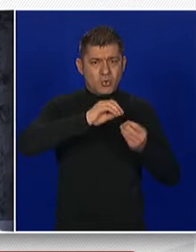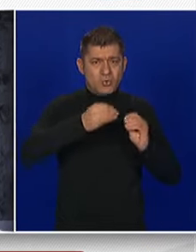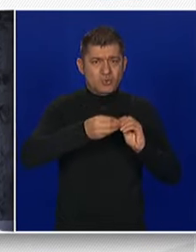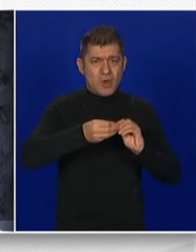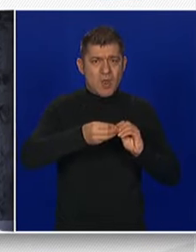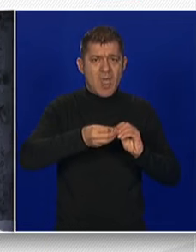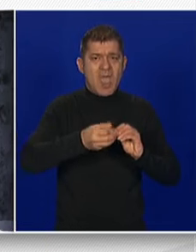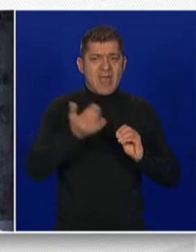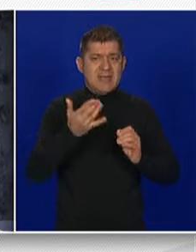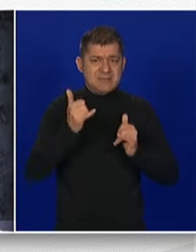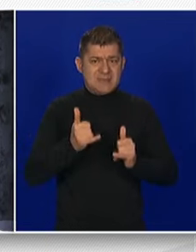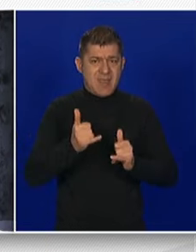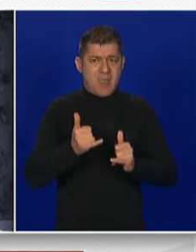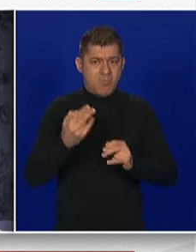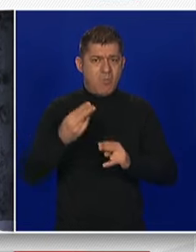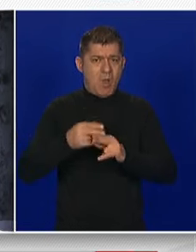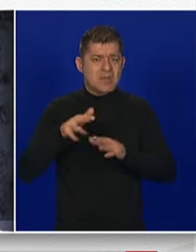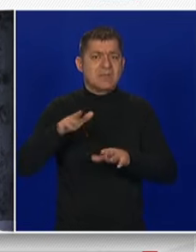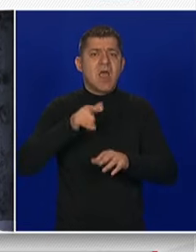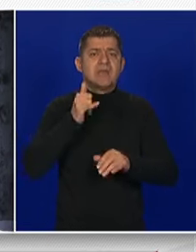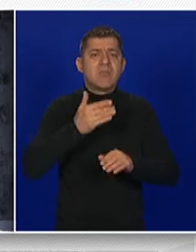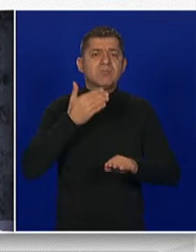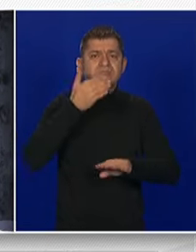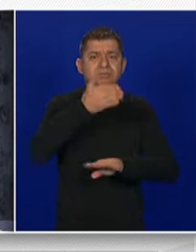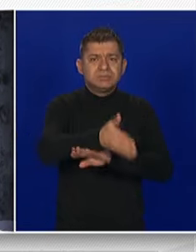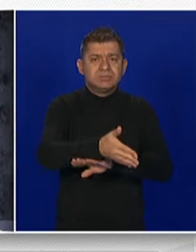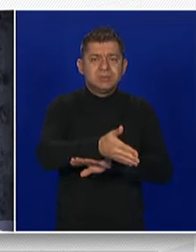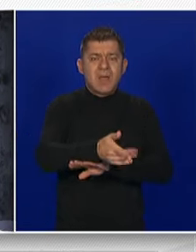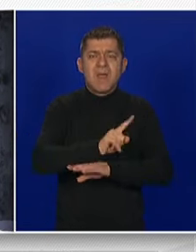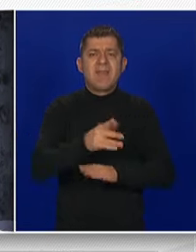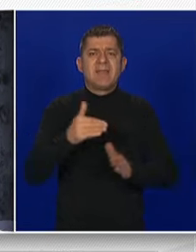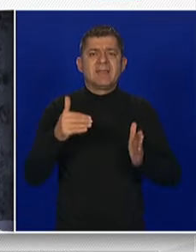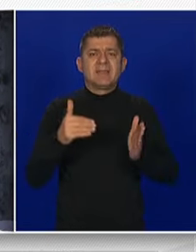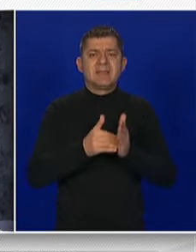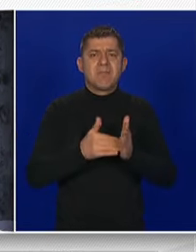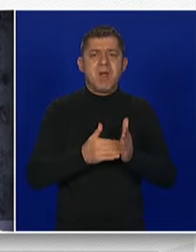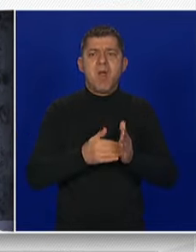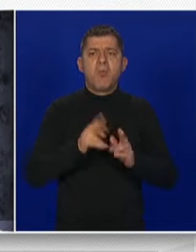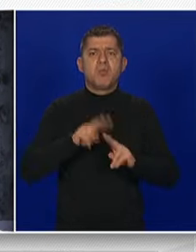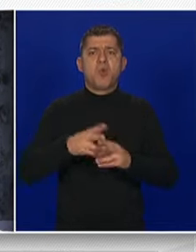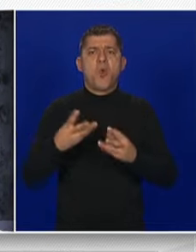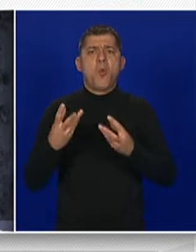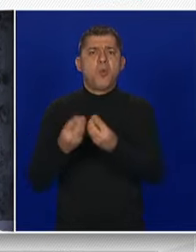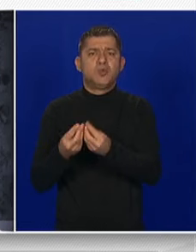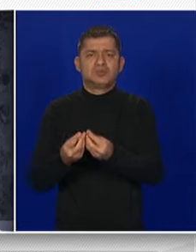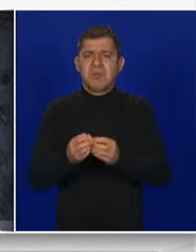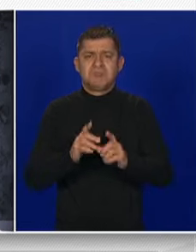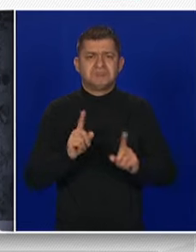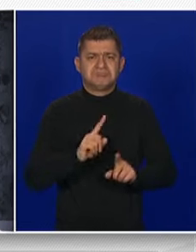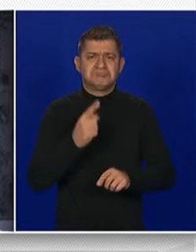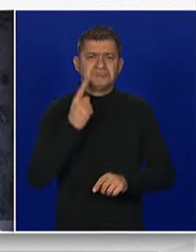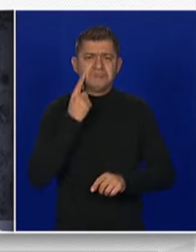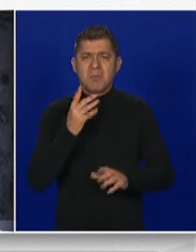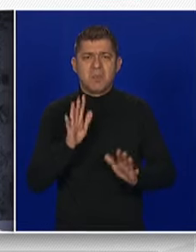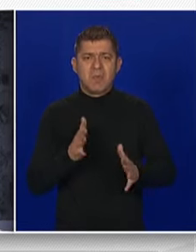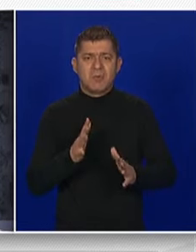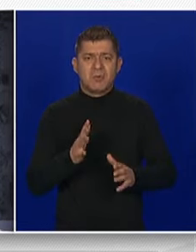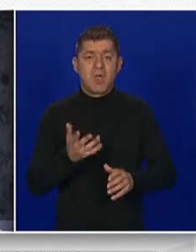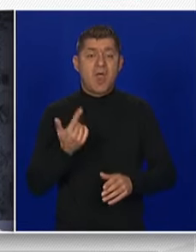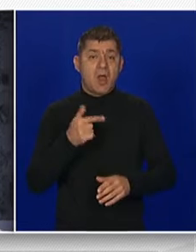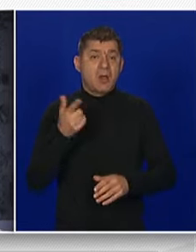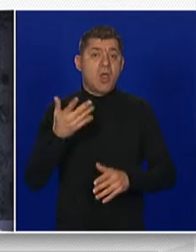doba epidemije, tako da se ne bi trebale stvarati gužve. Međutim, sigurno da i